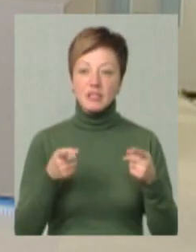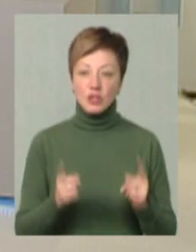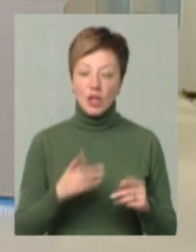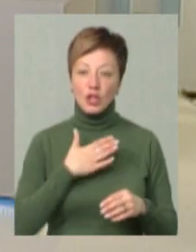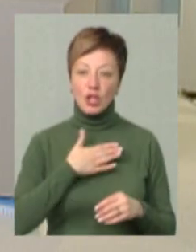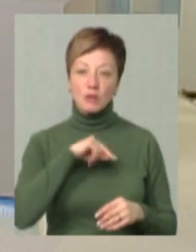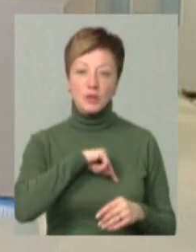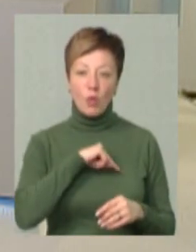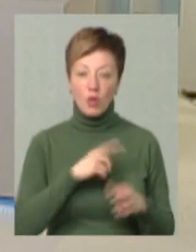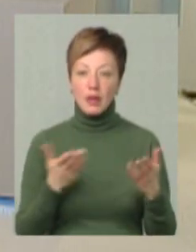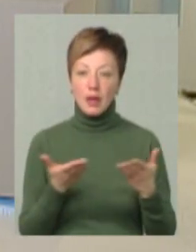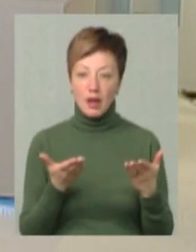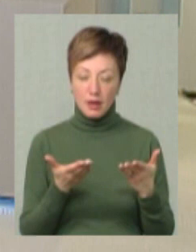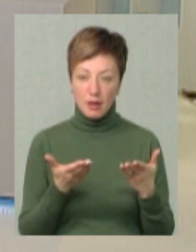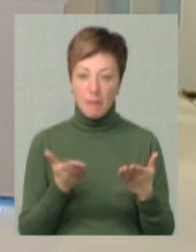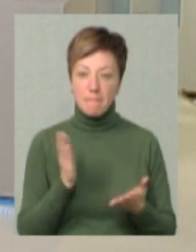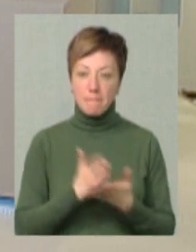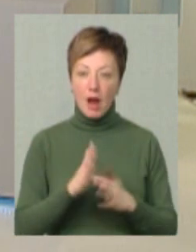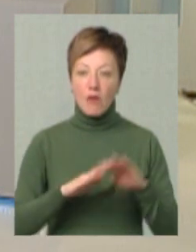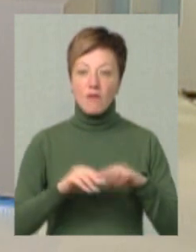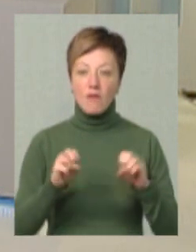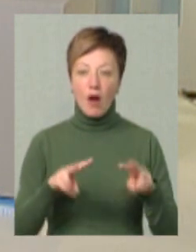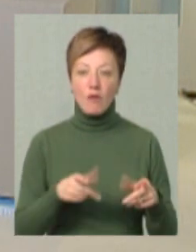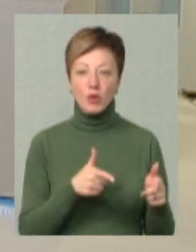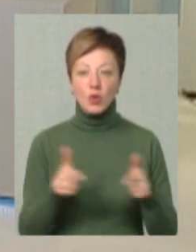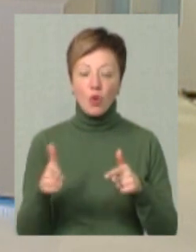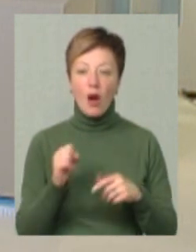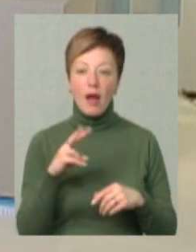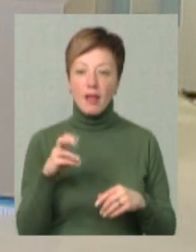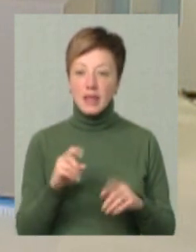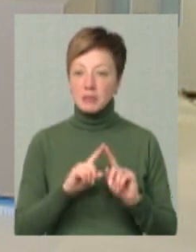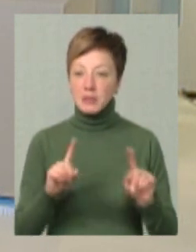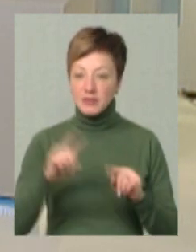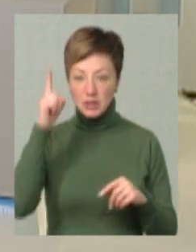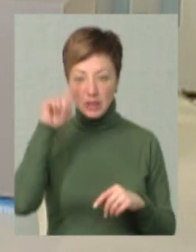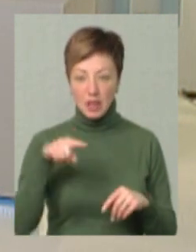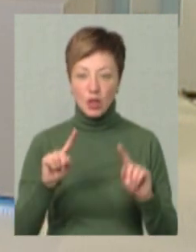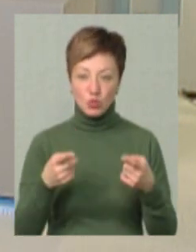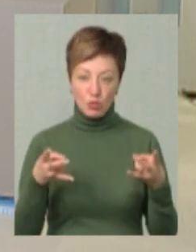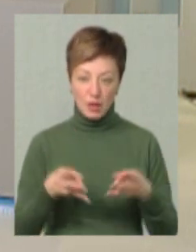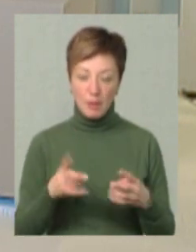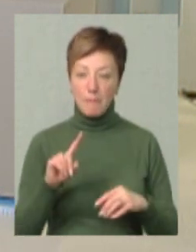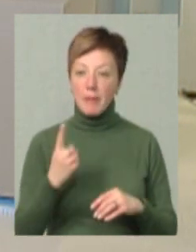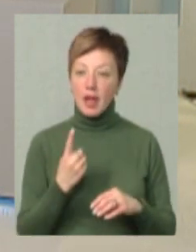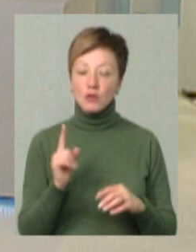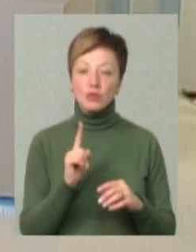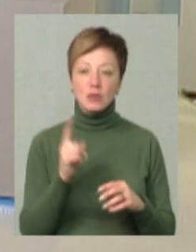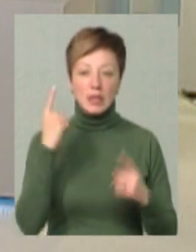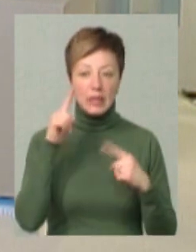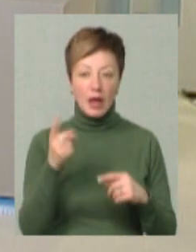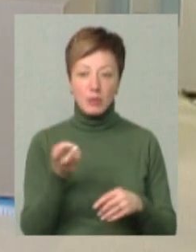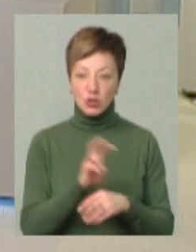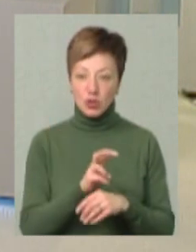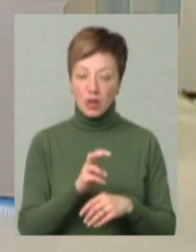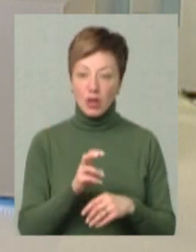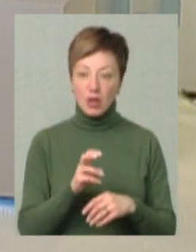наші психологи, які мають фахову підготовку, але специфічні знання їм дуже потрібні. І перше, з чим, з ідеєю, якою прийшли